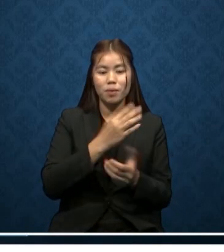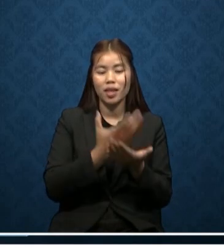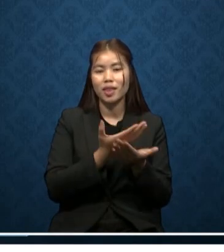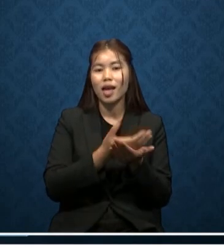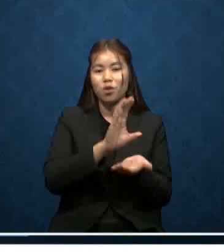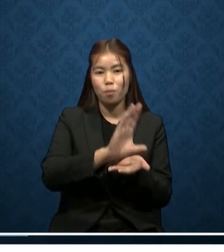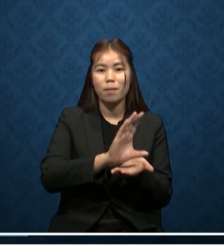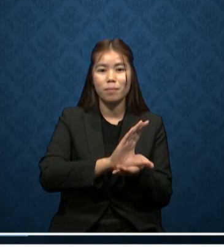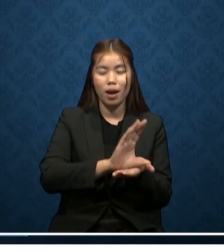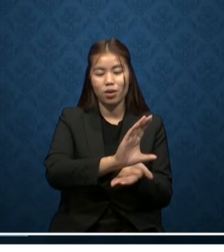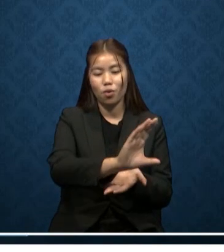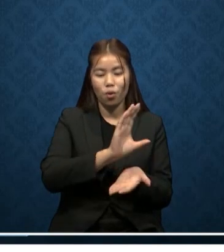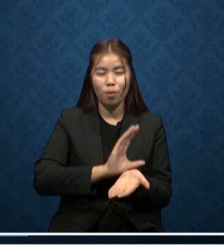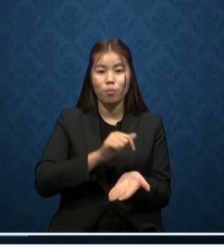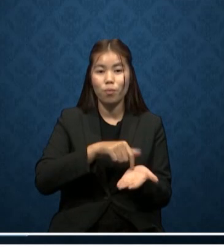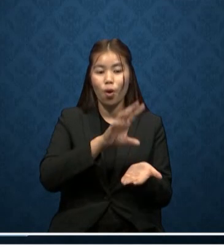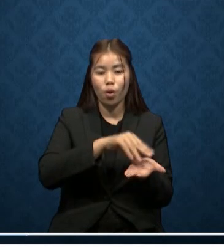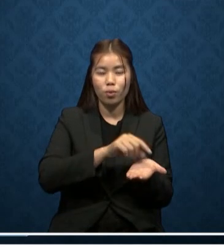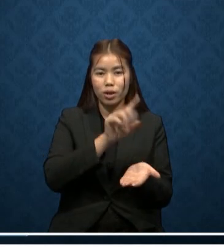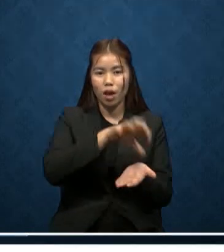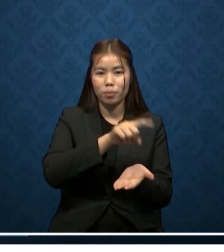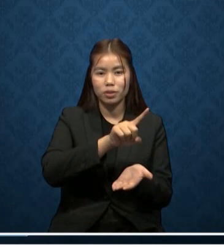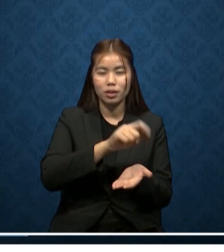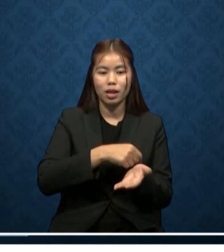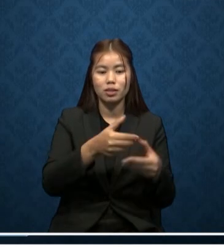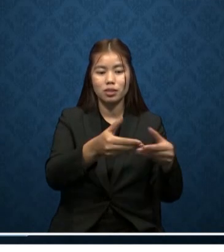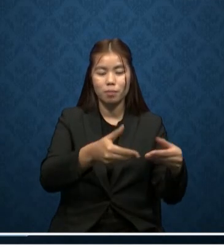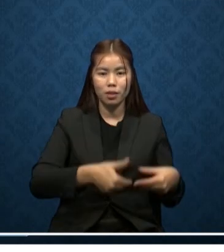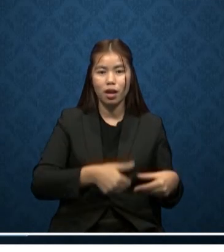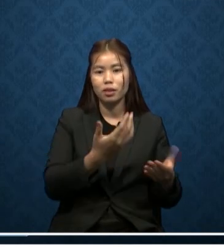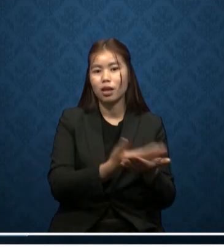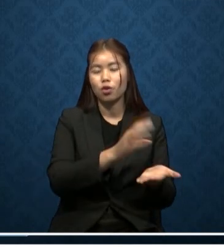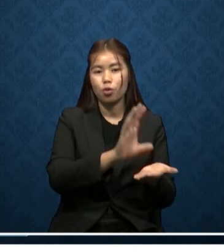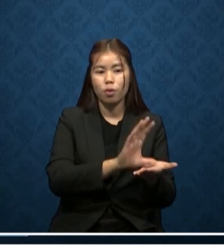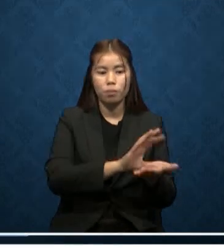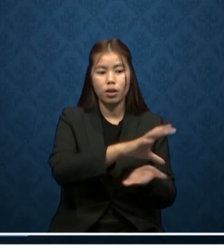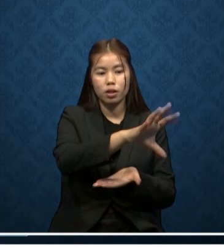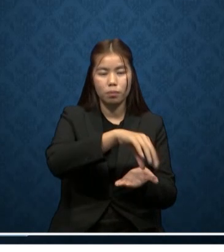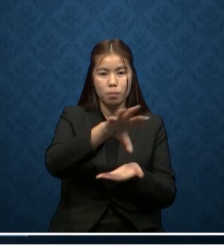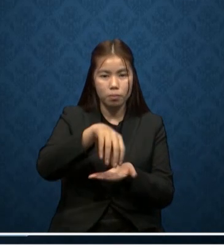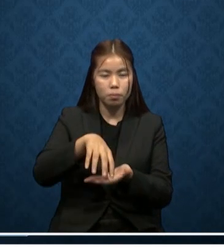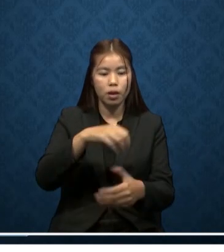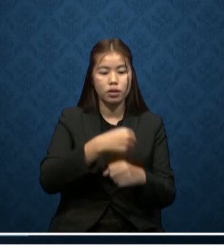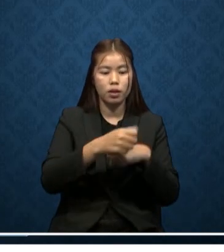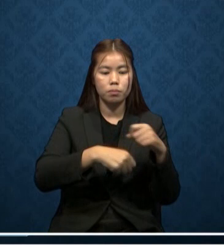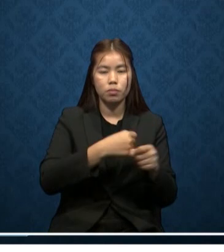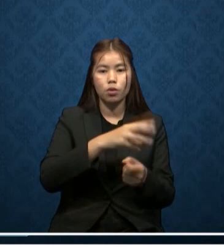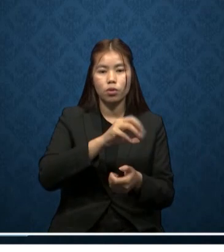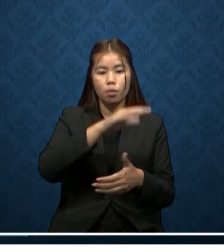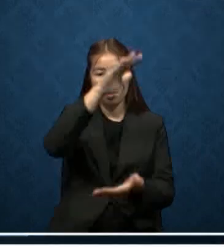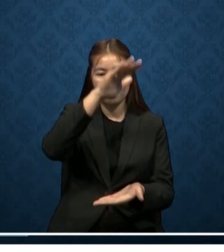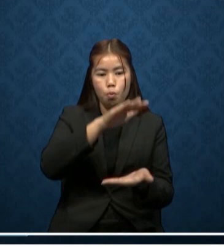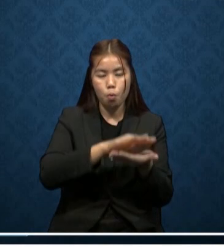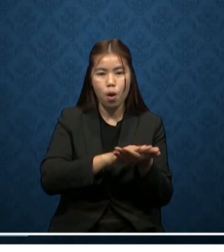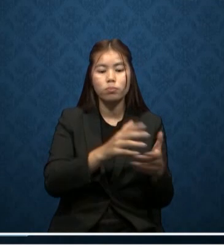นี้มาจากเอกสารของของสำนักกุมานที่มีรายงานการรายผลการปฏิบัติงานในปี 65นะ